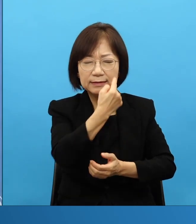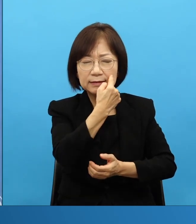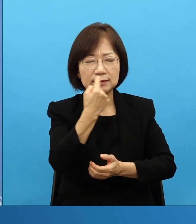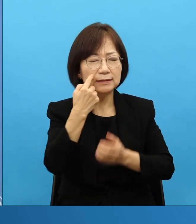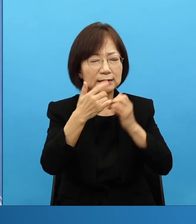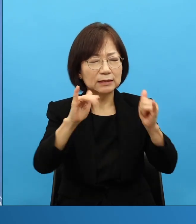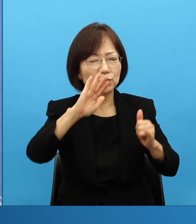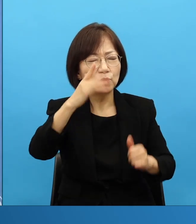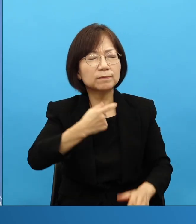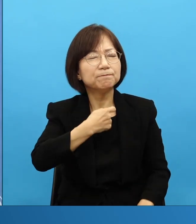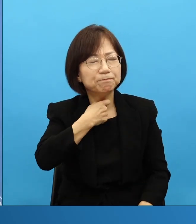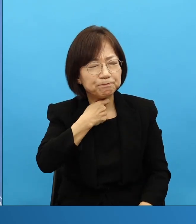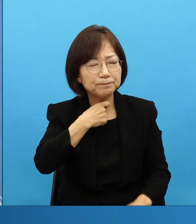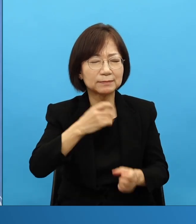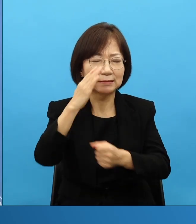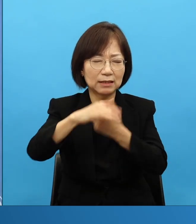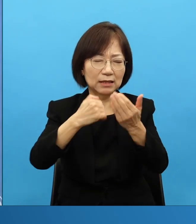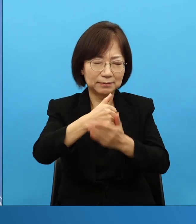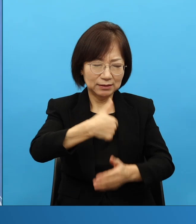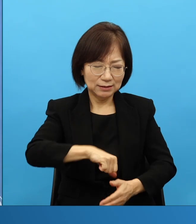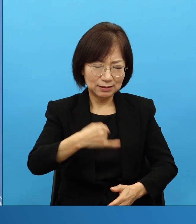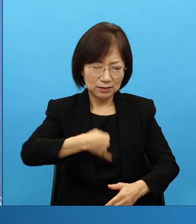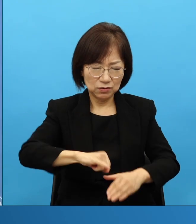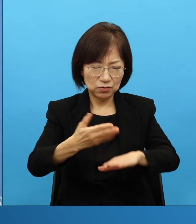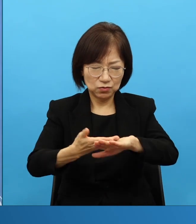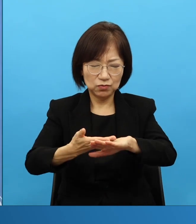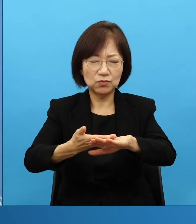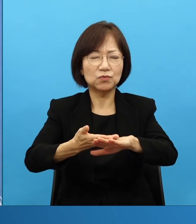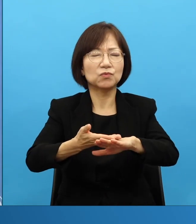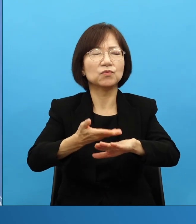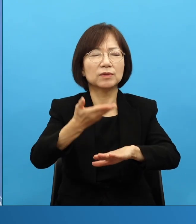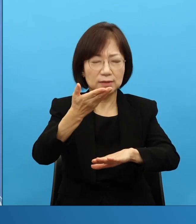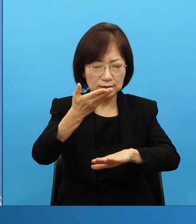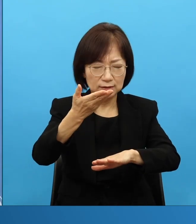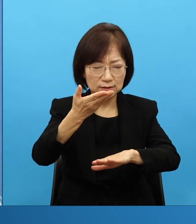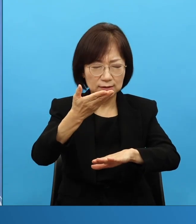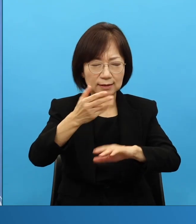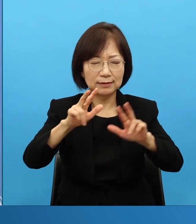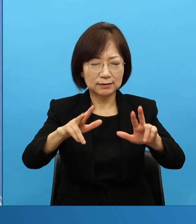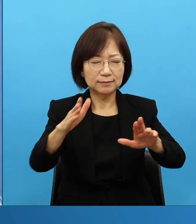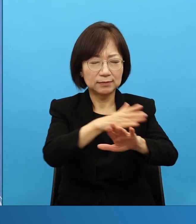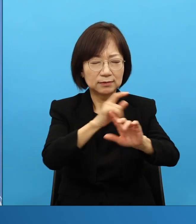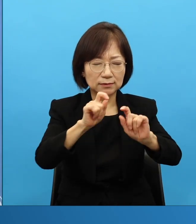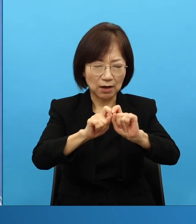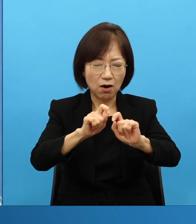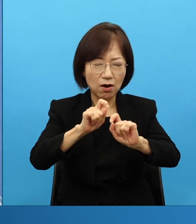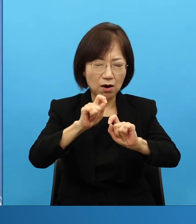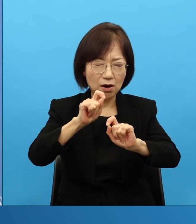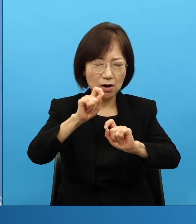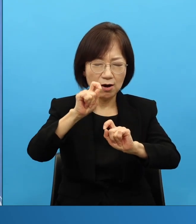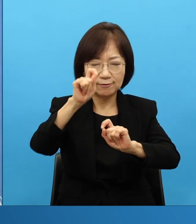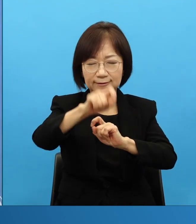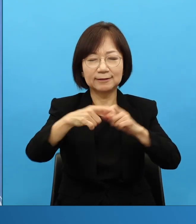heads of your people who become witnesses to the power that will transcend time and space. 지금부터 영원까지 May you